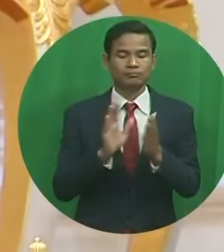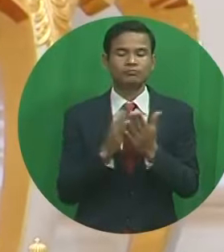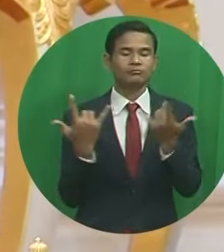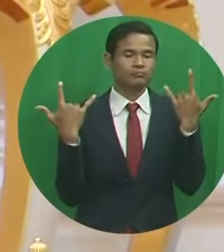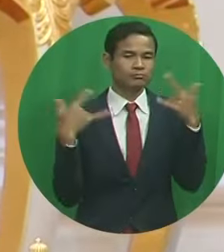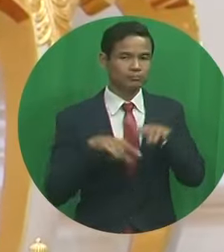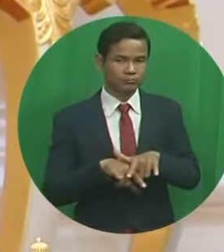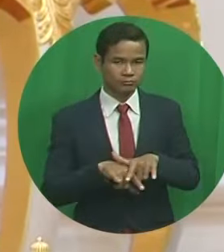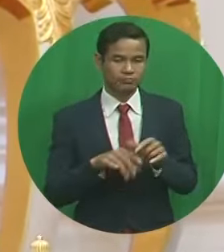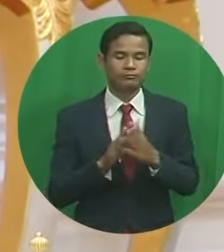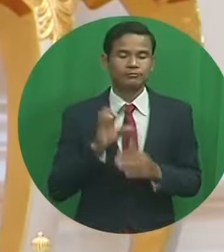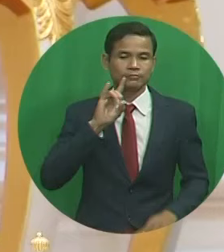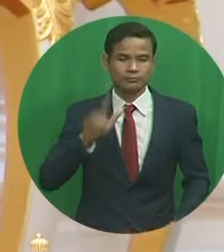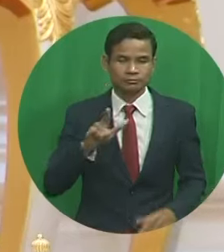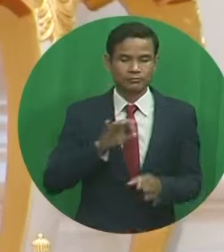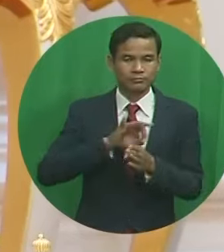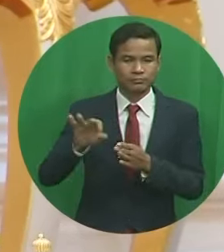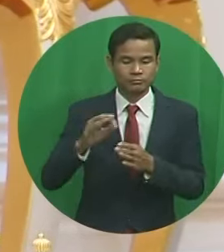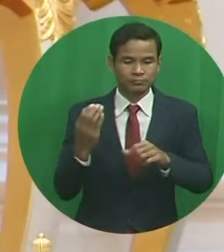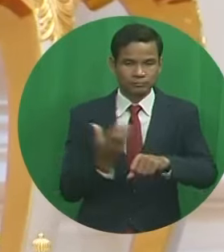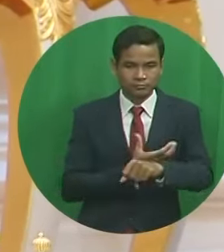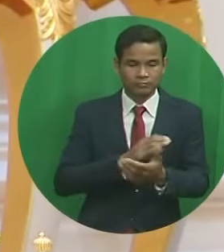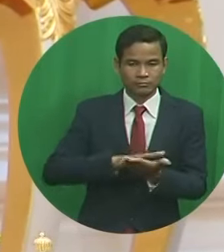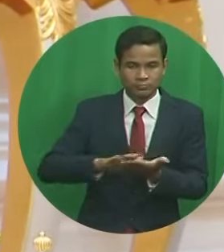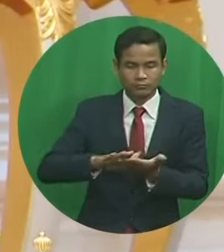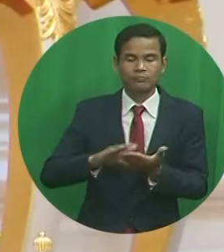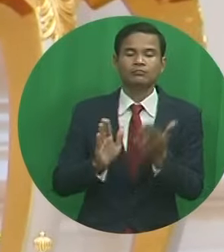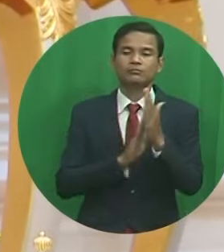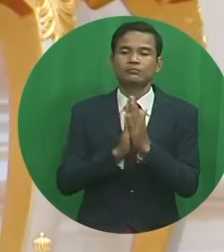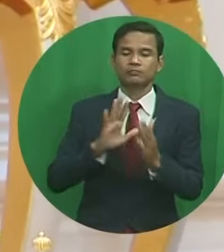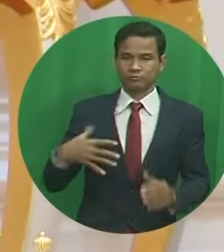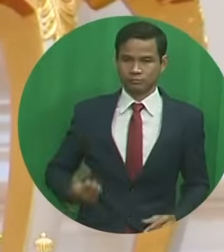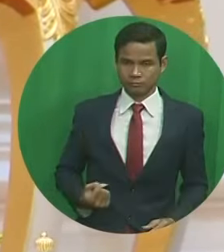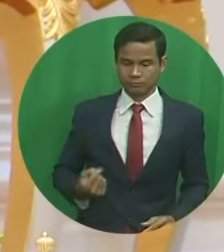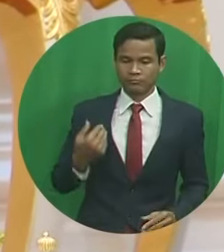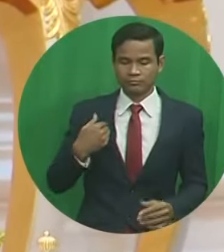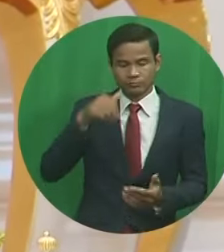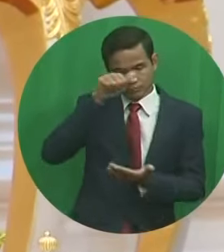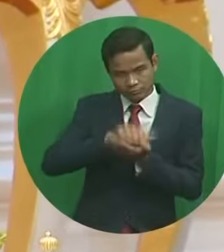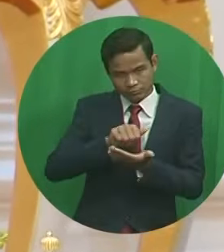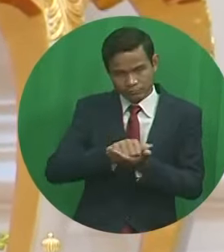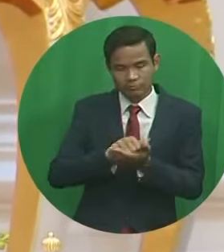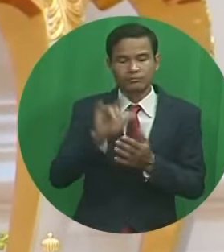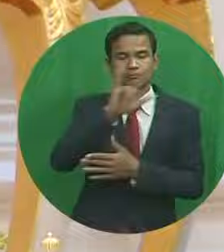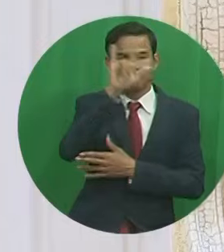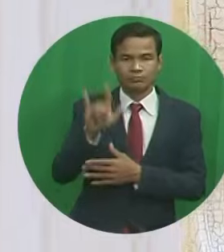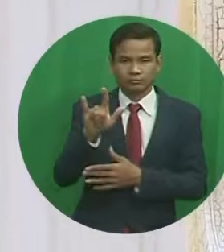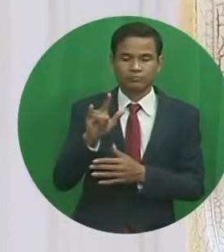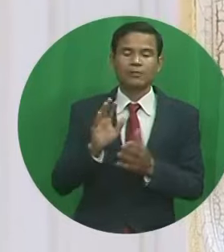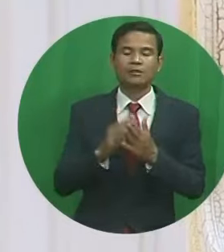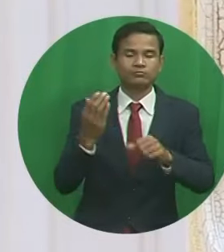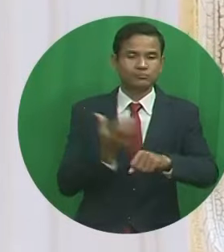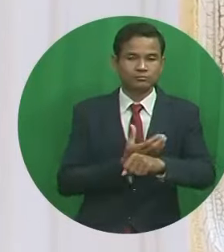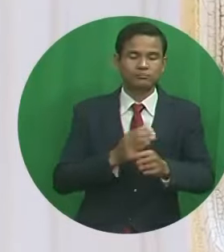ន្នជាក់ស្ដែងក្នុងវិស័យធម្មពលស្អាតបច្ចុប្បន្នព្រះរាជាណាចក្រកម្ពុជាបានសម្រេចនូវការប្រើប្រាស់ធម្មពលស្អាត